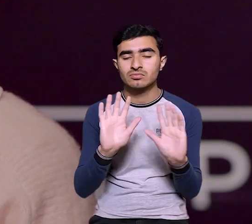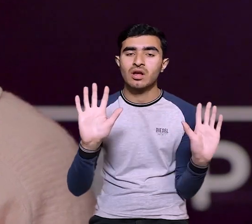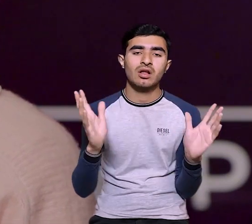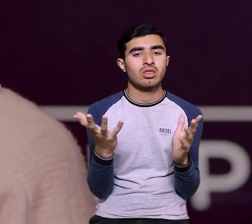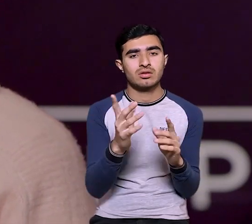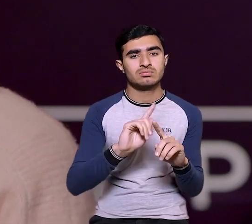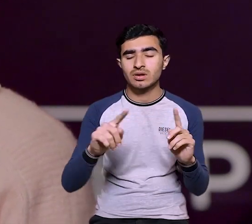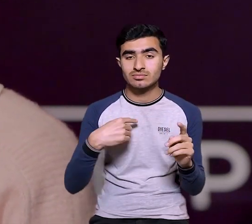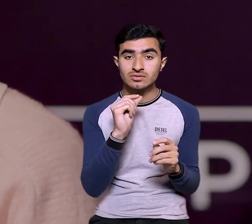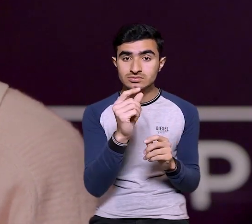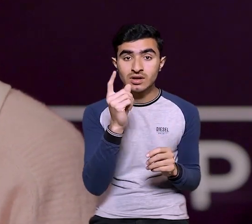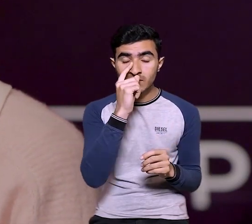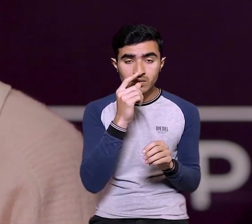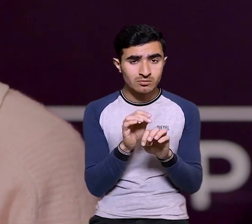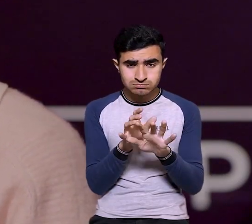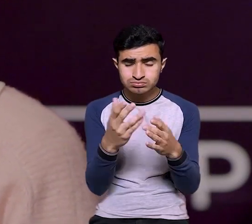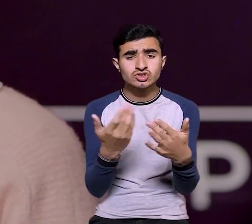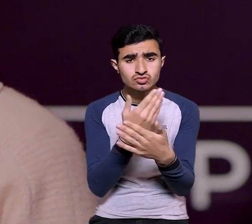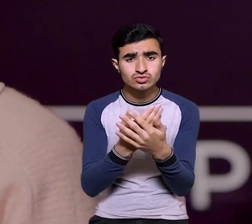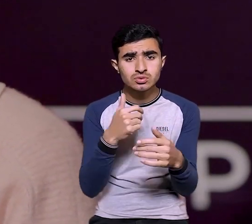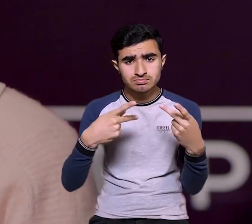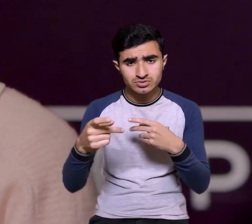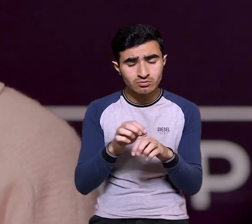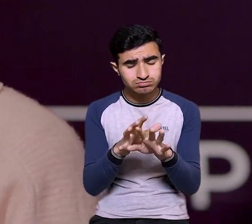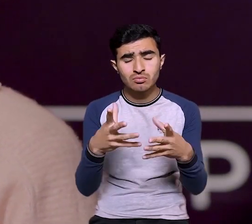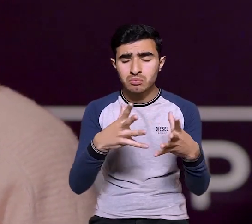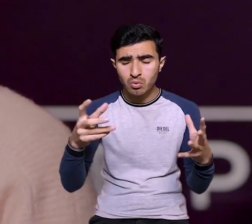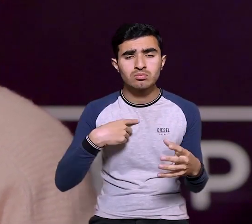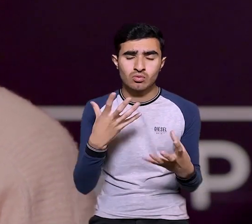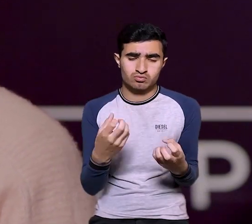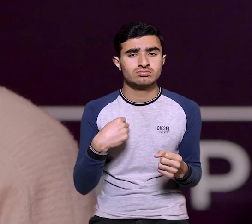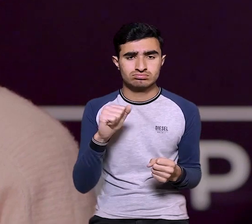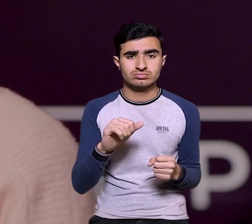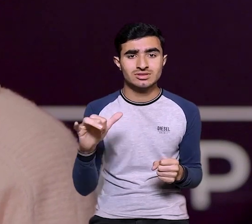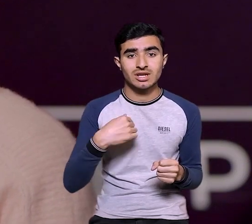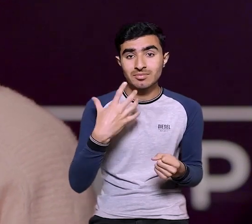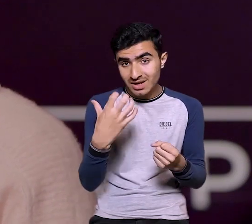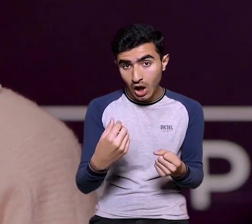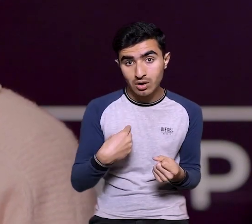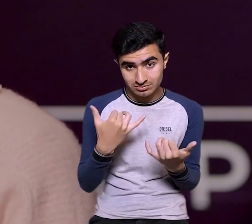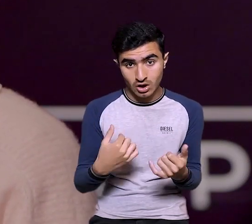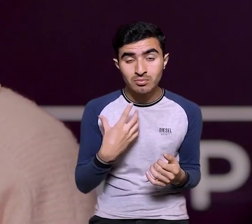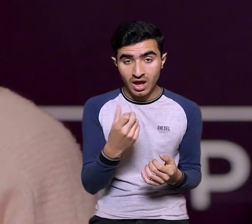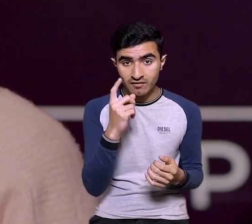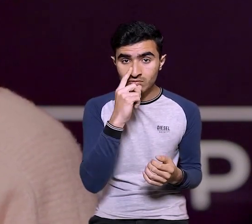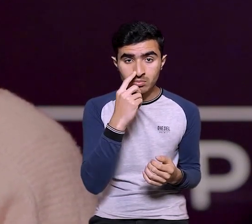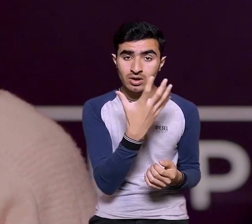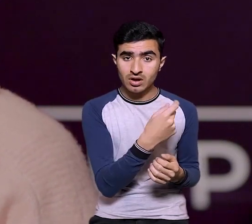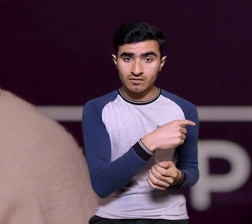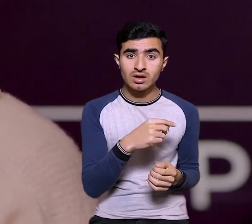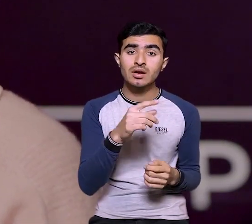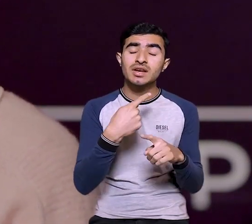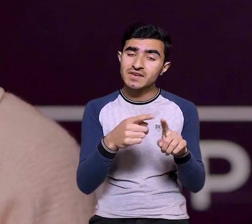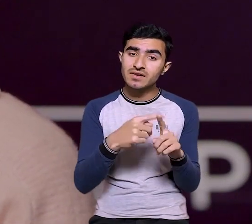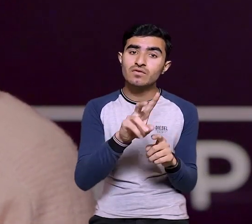हैं। इस वक्त हमारे पास जो चेंबर है, चेंबर में जो ख़वातीन है वो 22 डिसिपल से आती हैं, 22